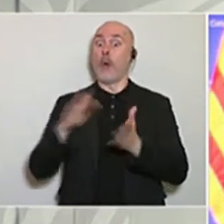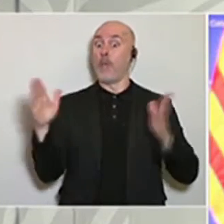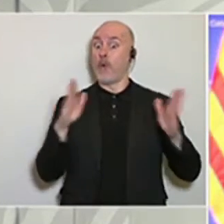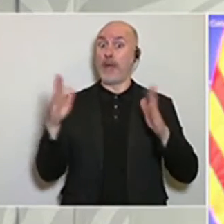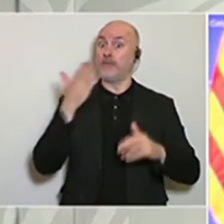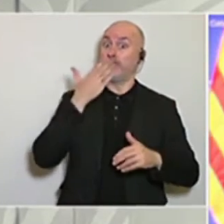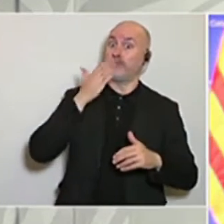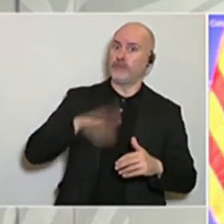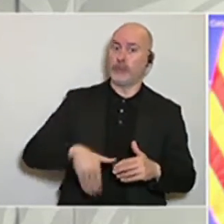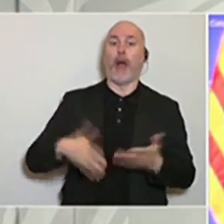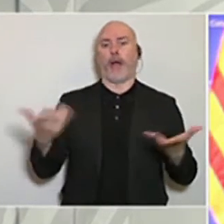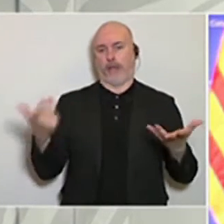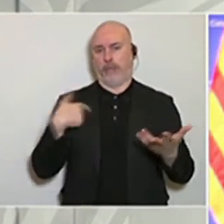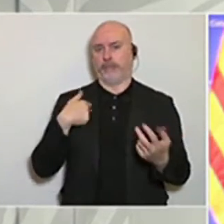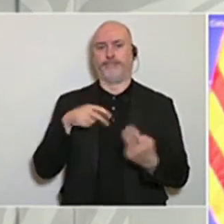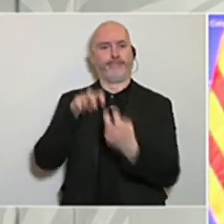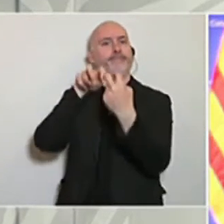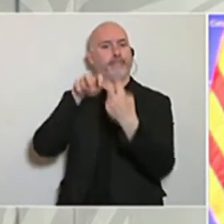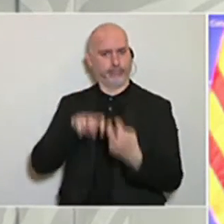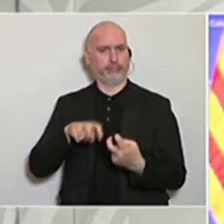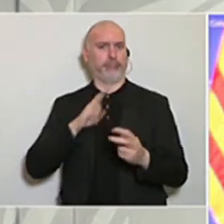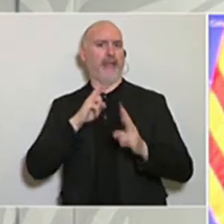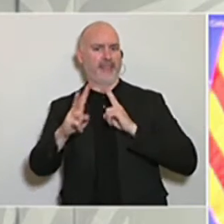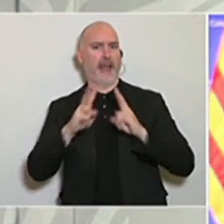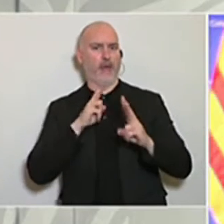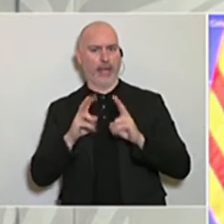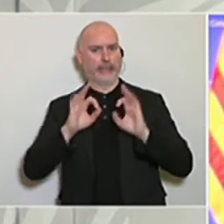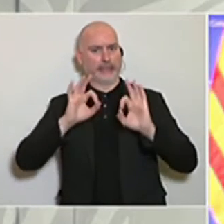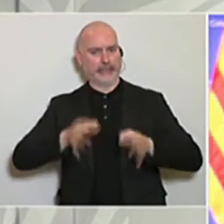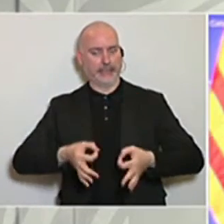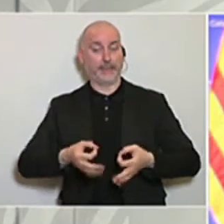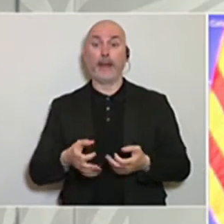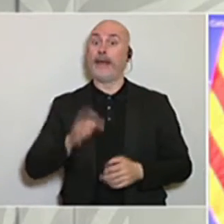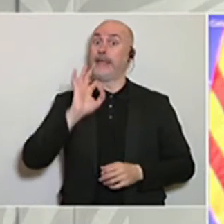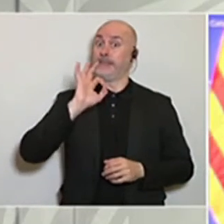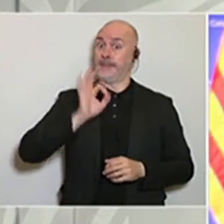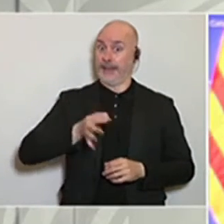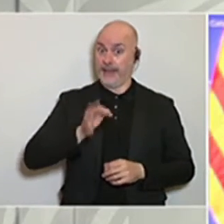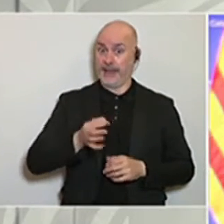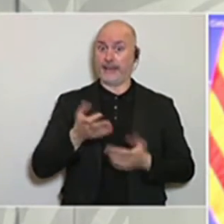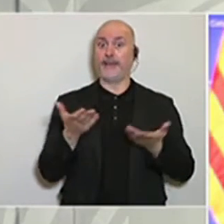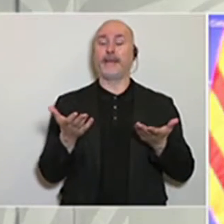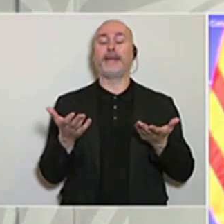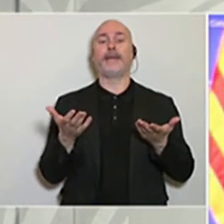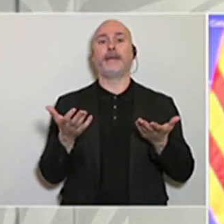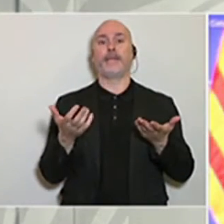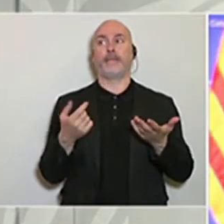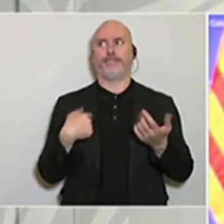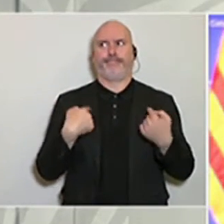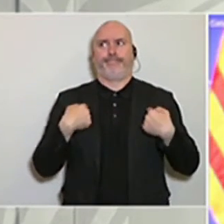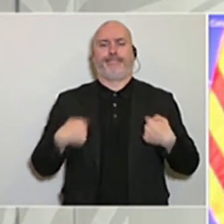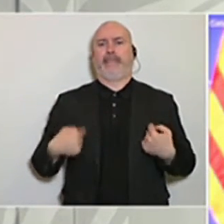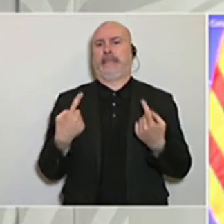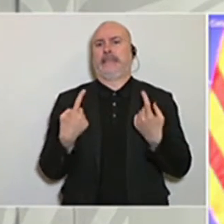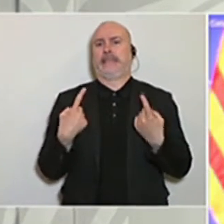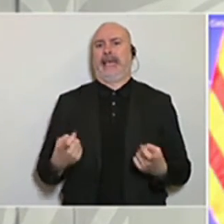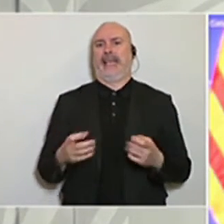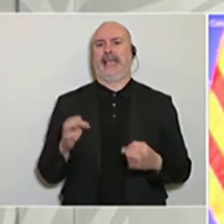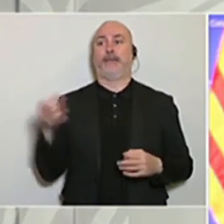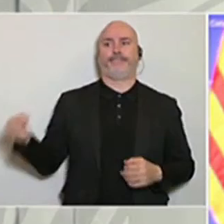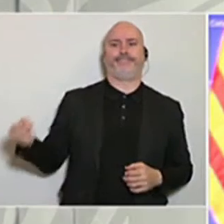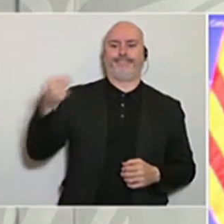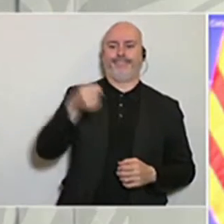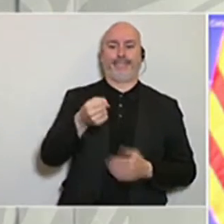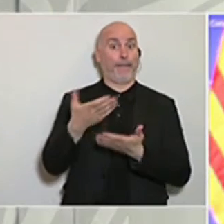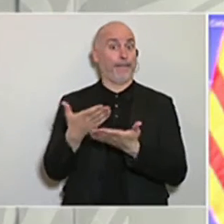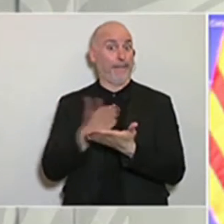caldrà asseure'ns a dialogar. Però és cert que també veiem necessari aquesta figura d'aquest